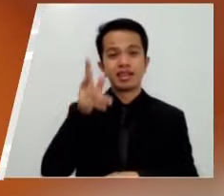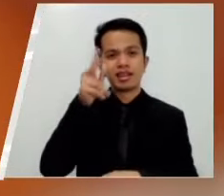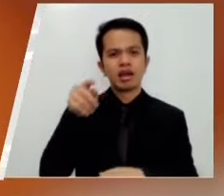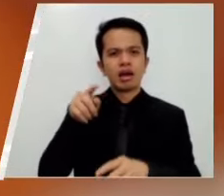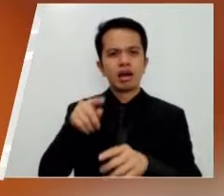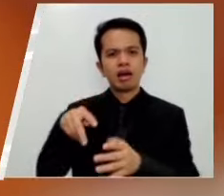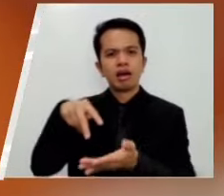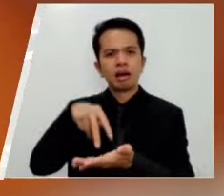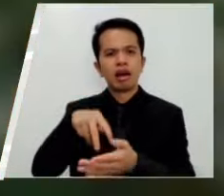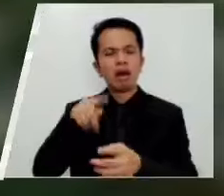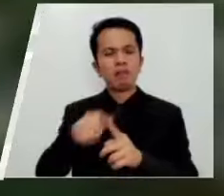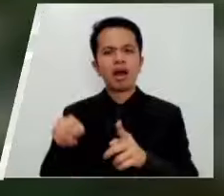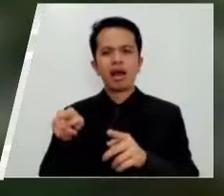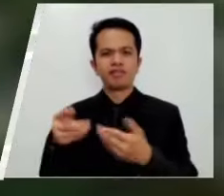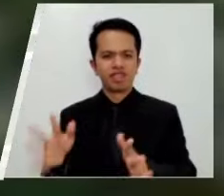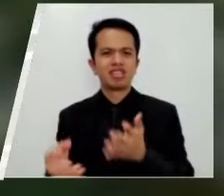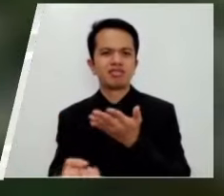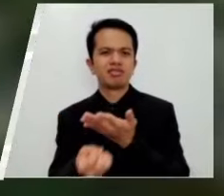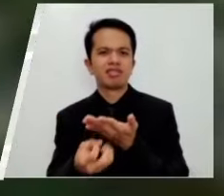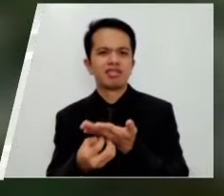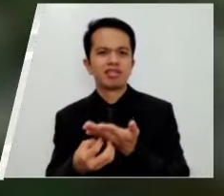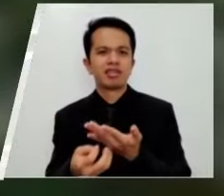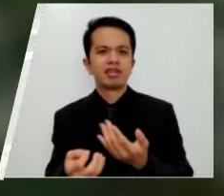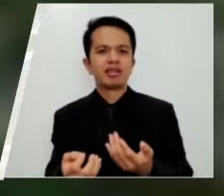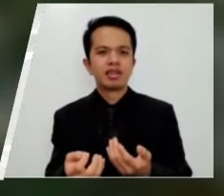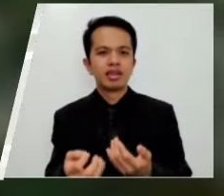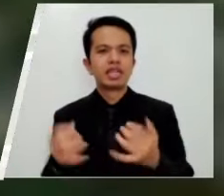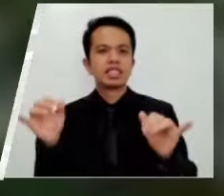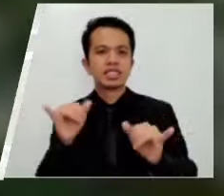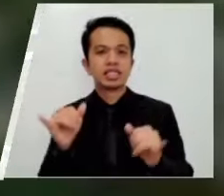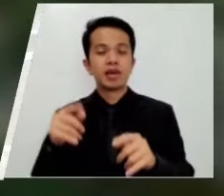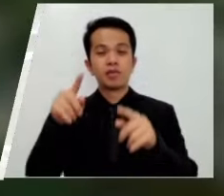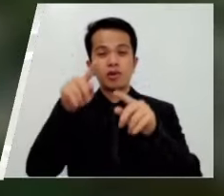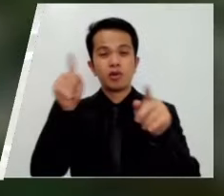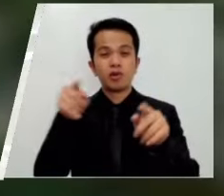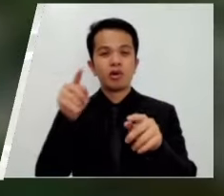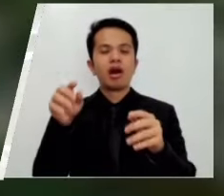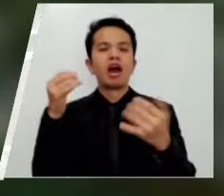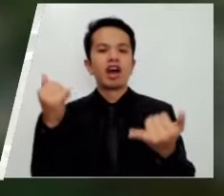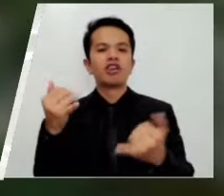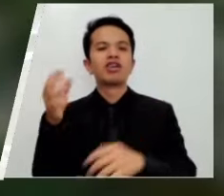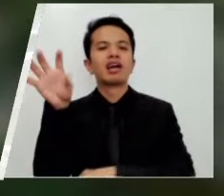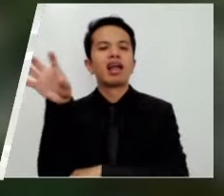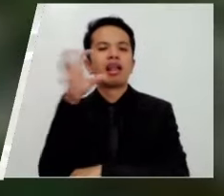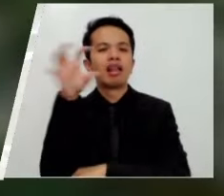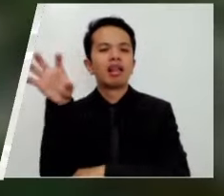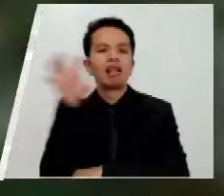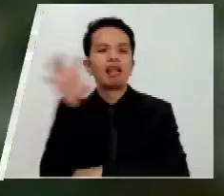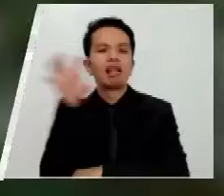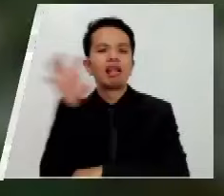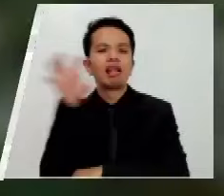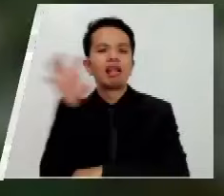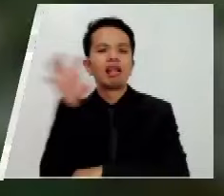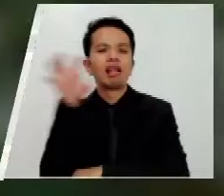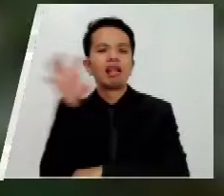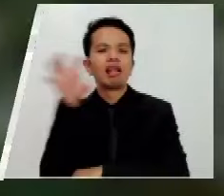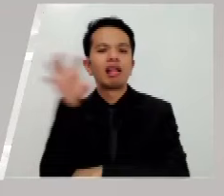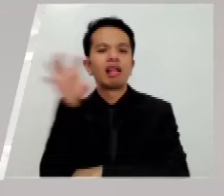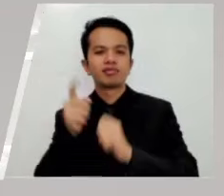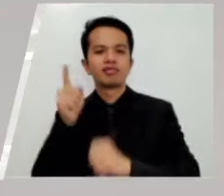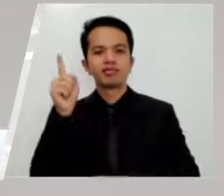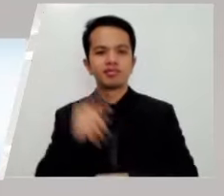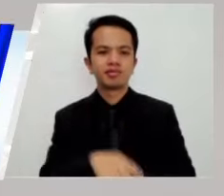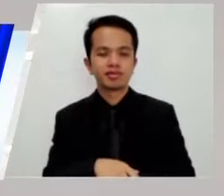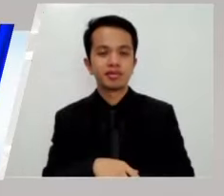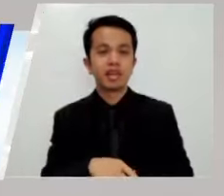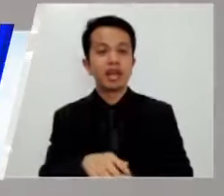na pala. Paalam na rin sa windmills dahil giant electric fans ang sagot sa isang lugar. Ang isa namang